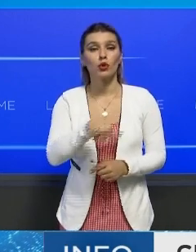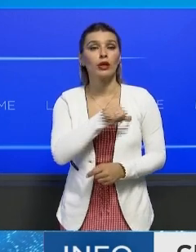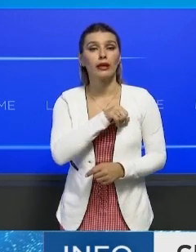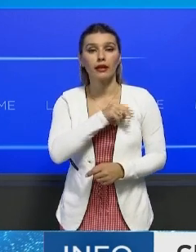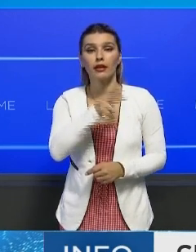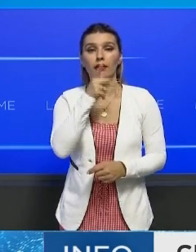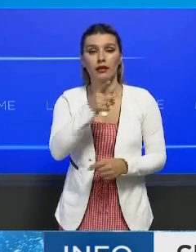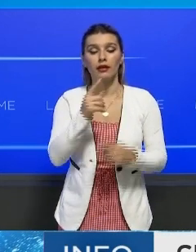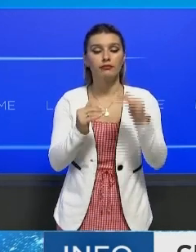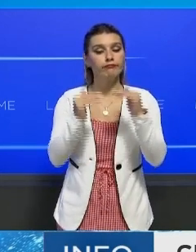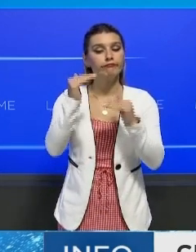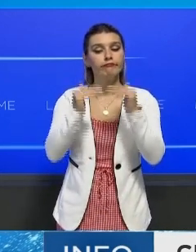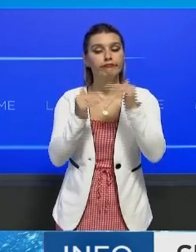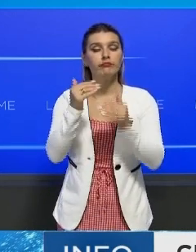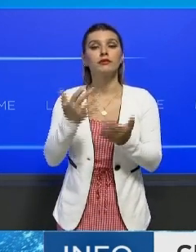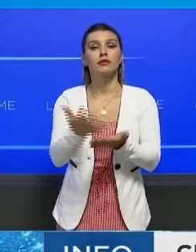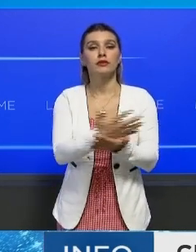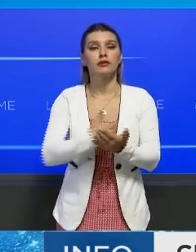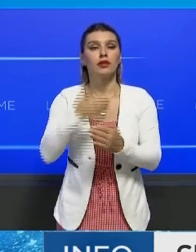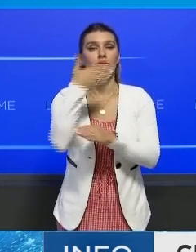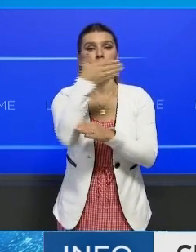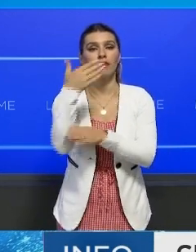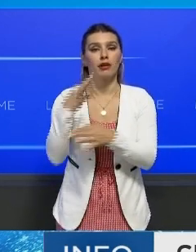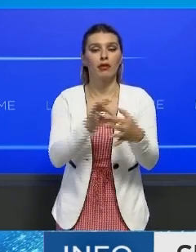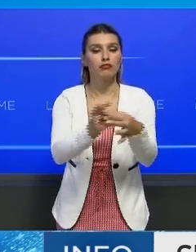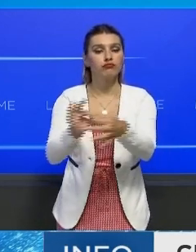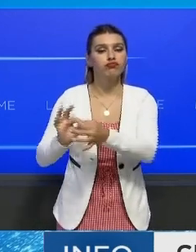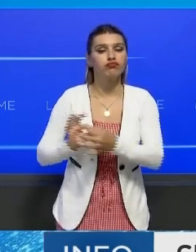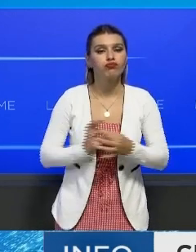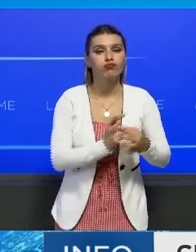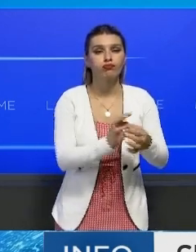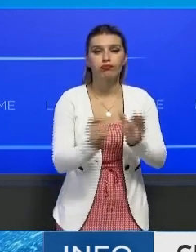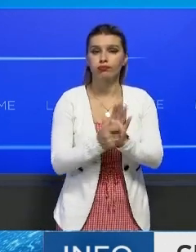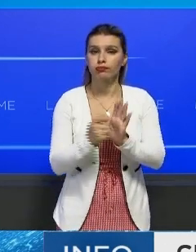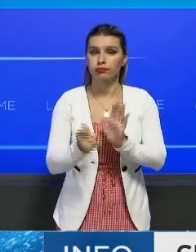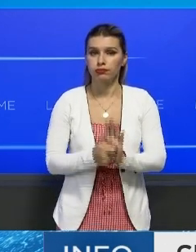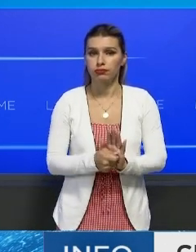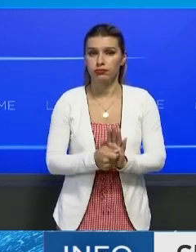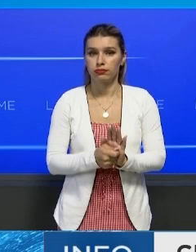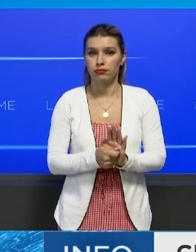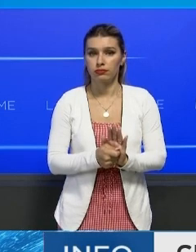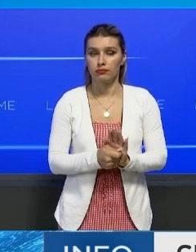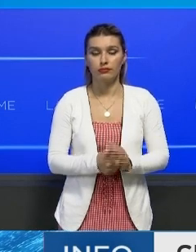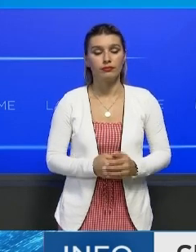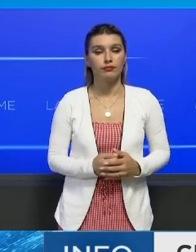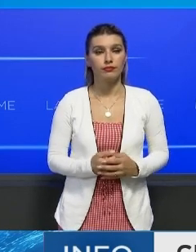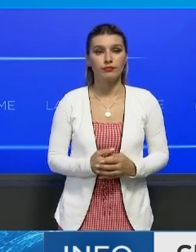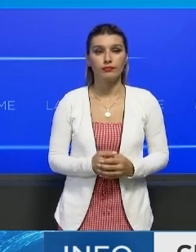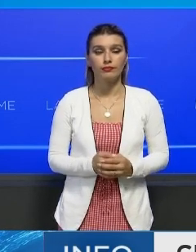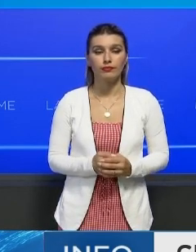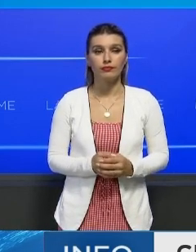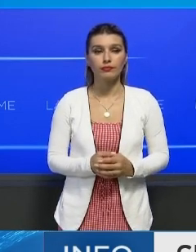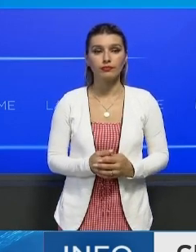shtatjen e tyre për interesat kompanive dhe zinxhirëve ku ju keni hise.